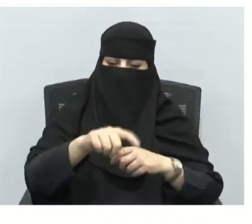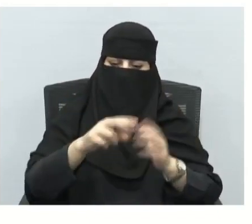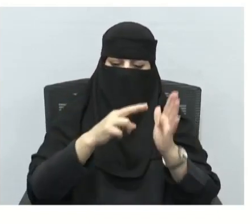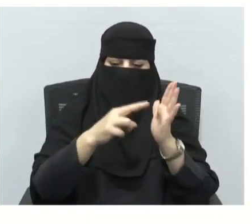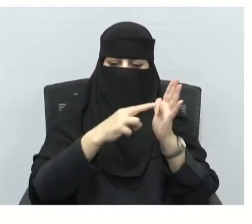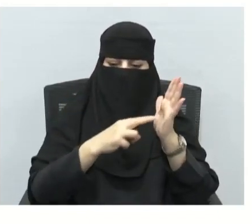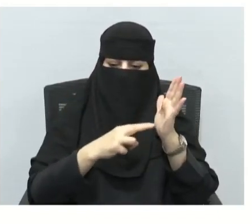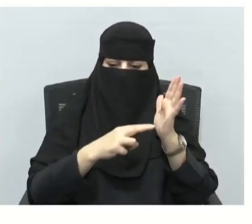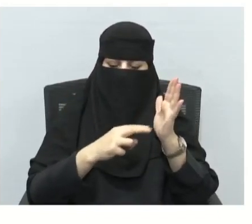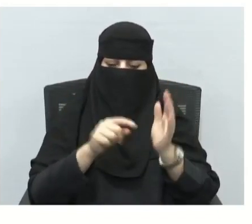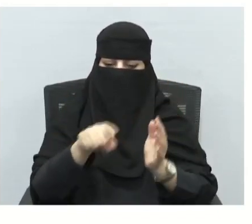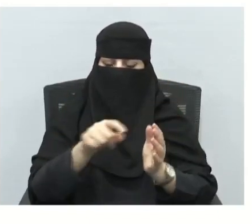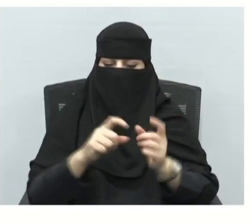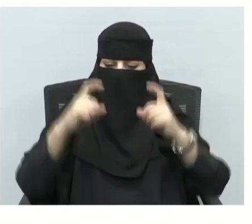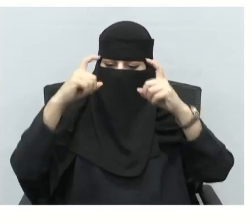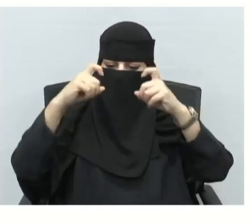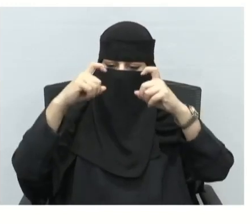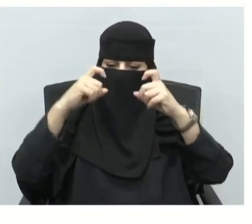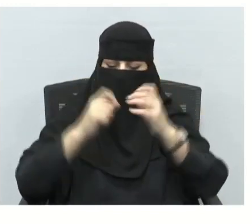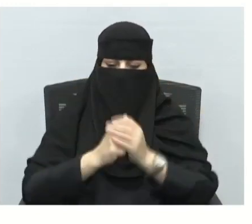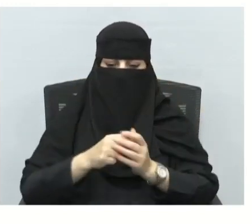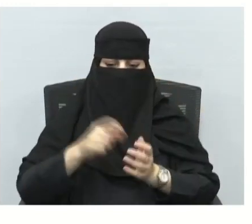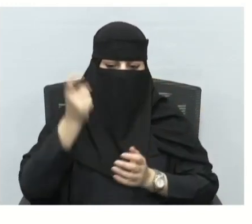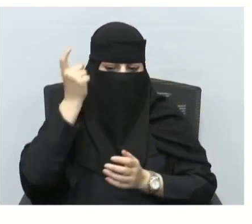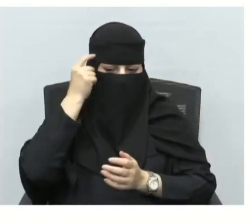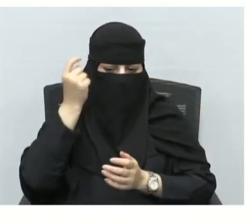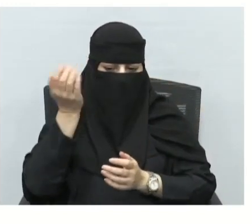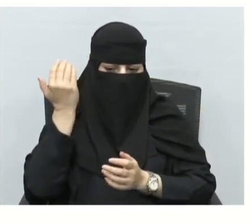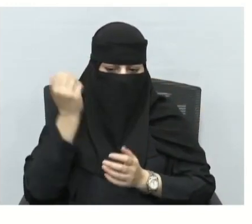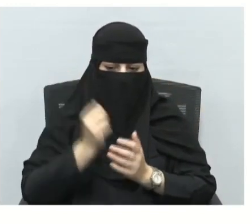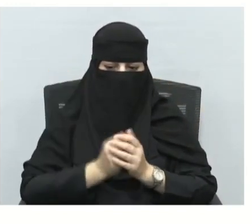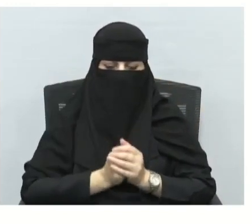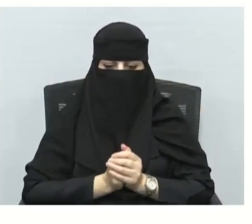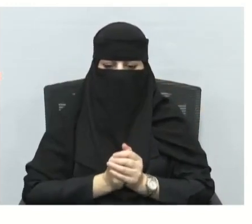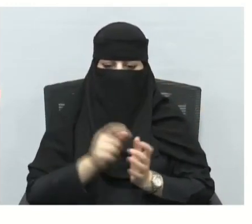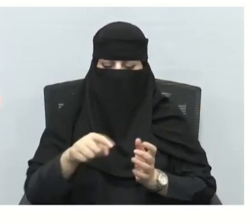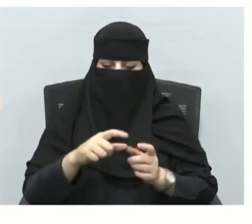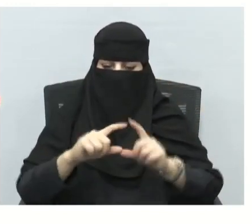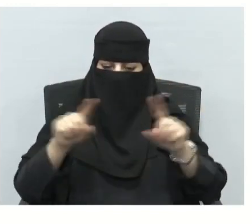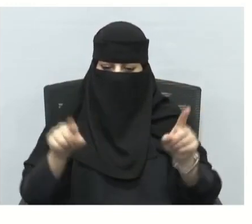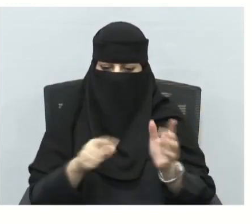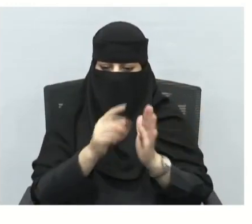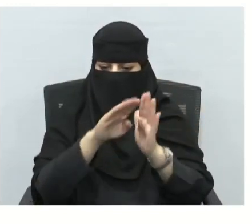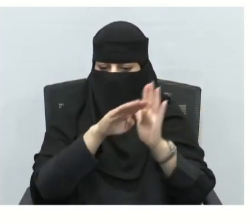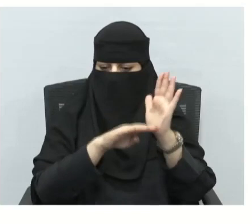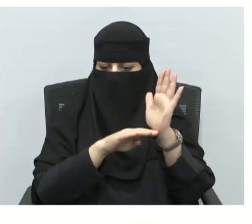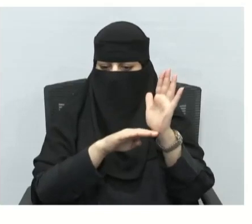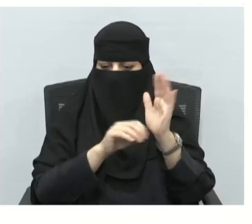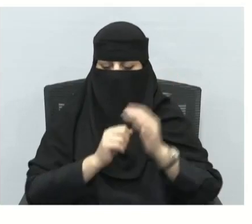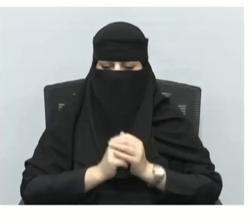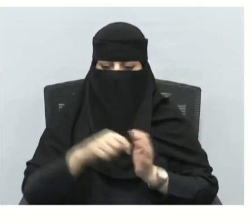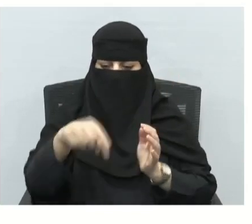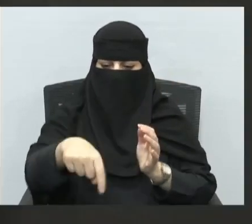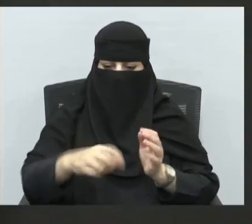واقرا هذه هي الصور التي تعرفنا عليها وهذا هو النص